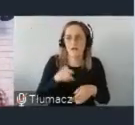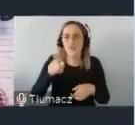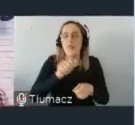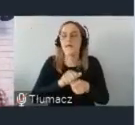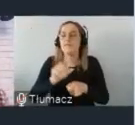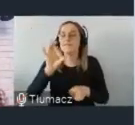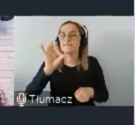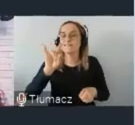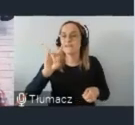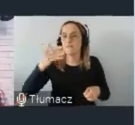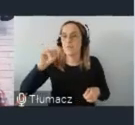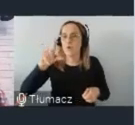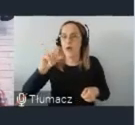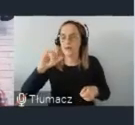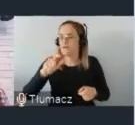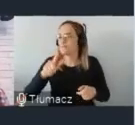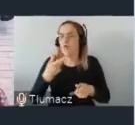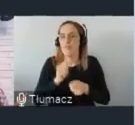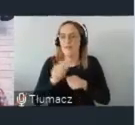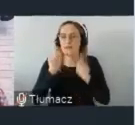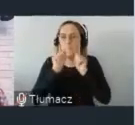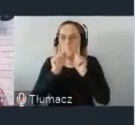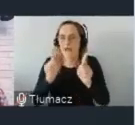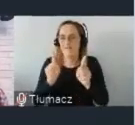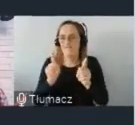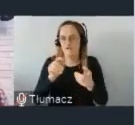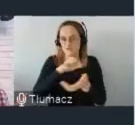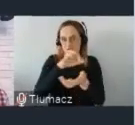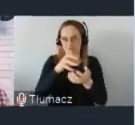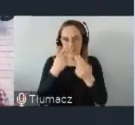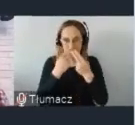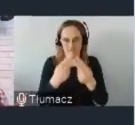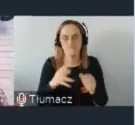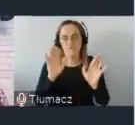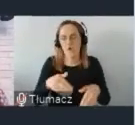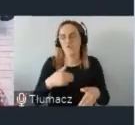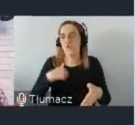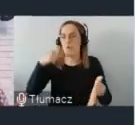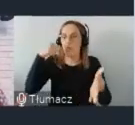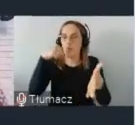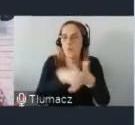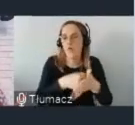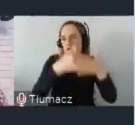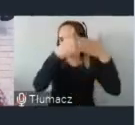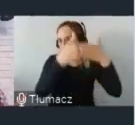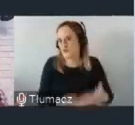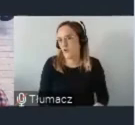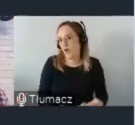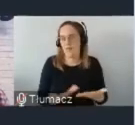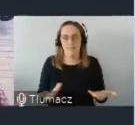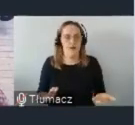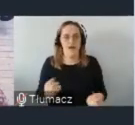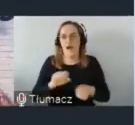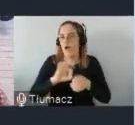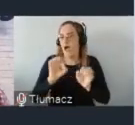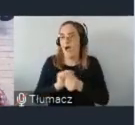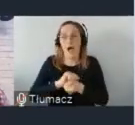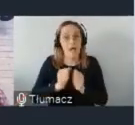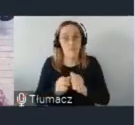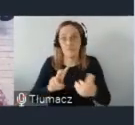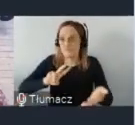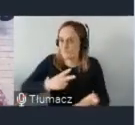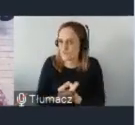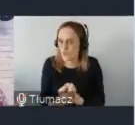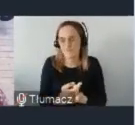symulacją wirtualną. W związku z tym możemy, jak jesteśmy nieostrożni, uderzyć ręką na przykład o ścianę obok albo przewrócić się, jeżeli nie panujemy